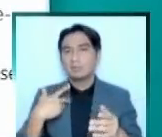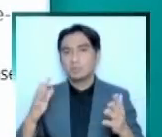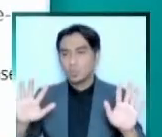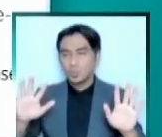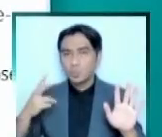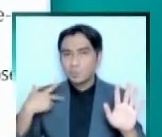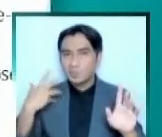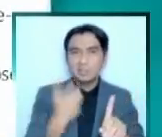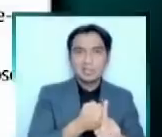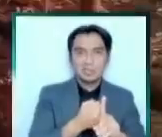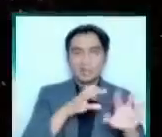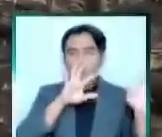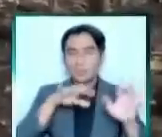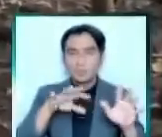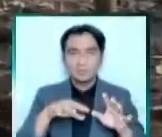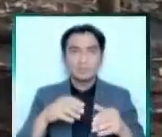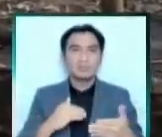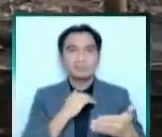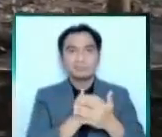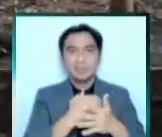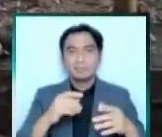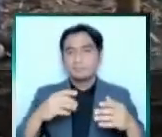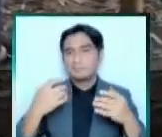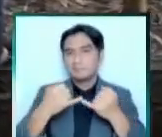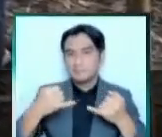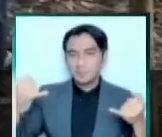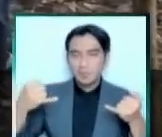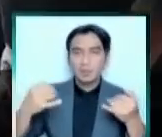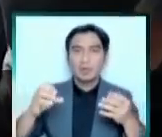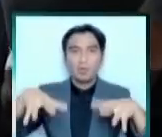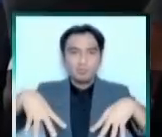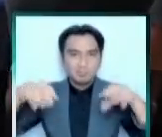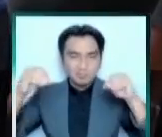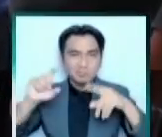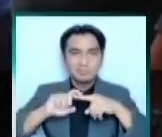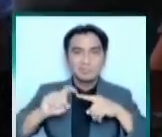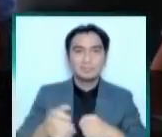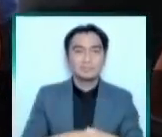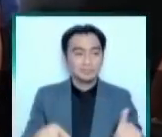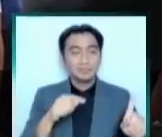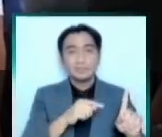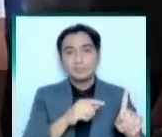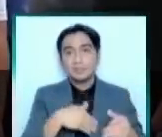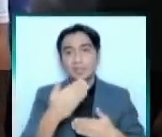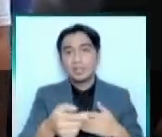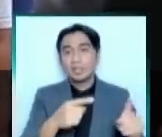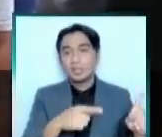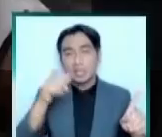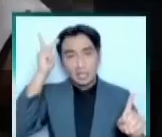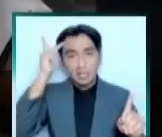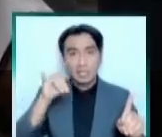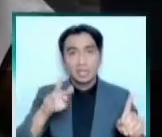ang pagkaputol ng serbisyo. Ang katandem na si Senator Kiko Pangilinan, naghatid ng relief goods sa Dulag,